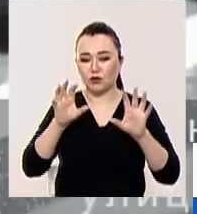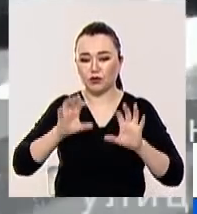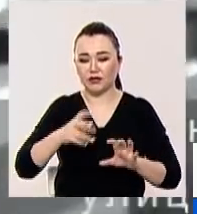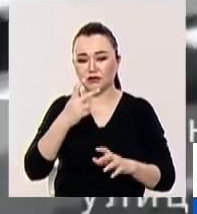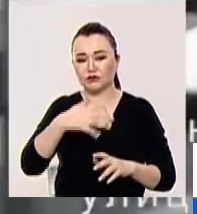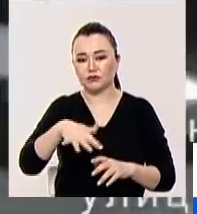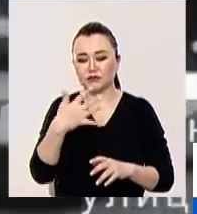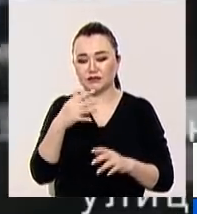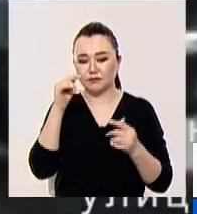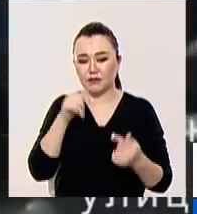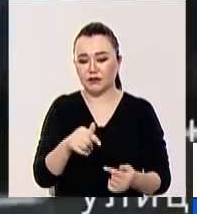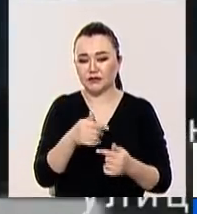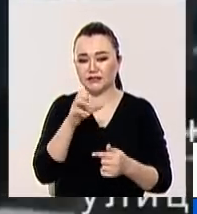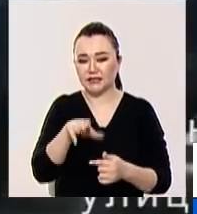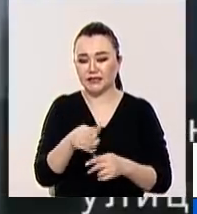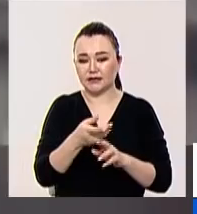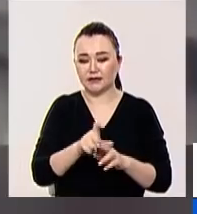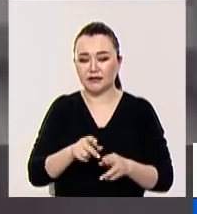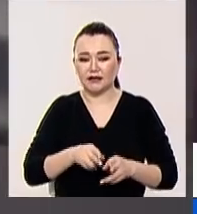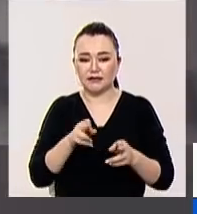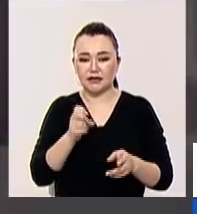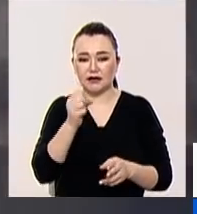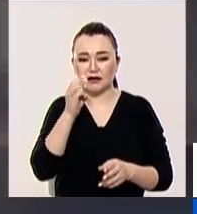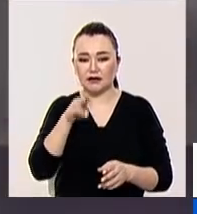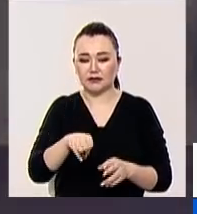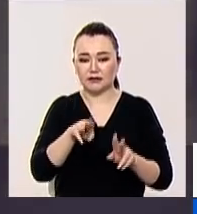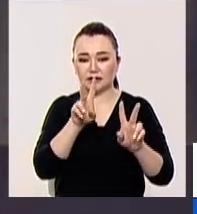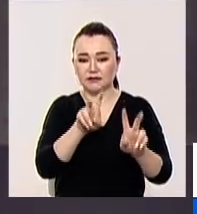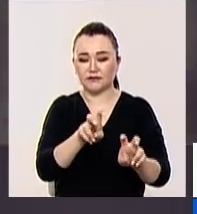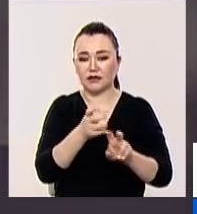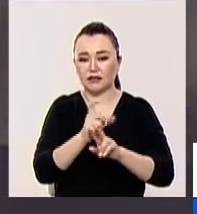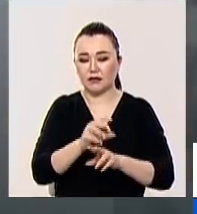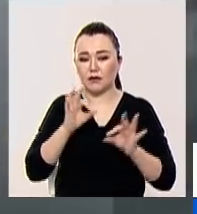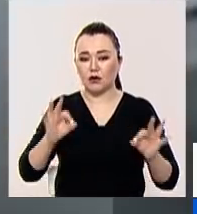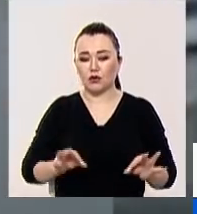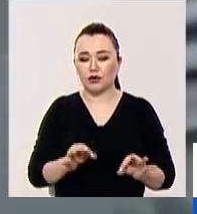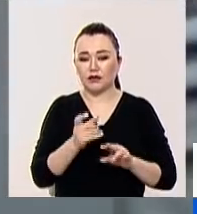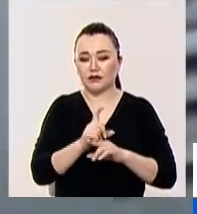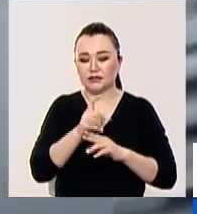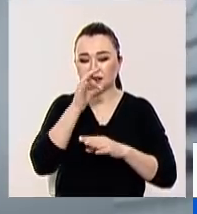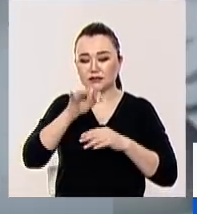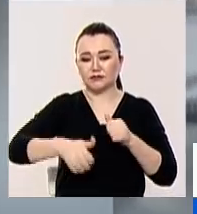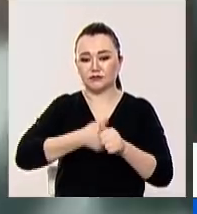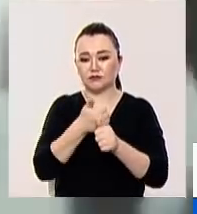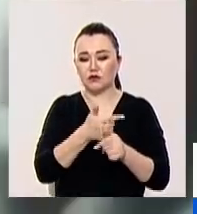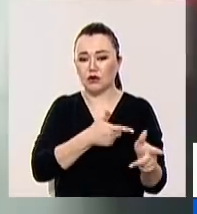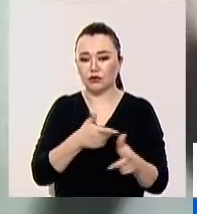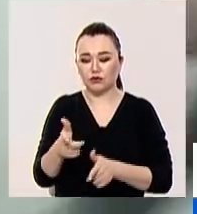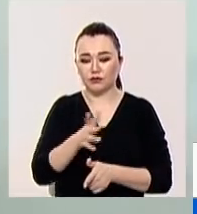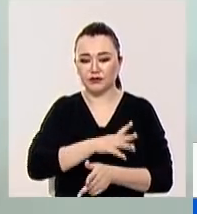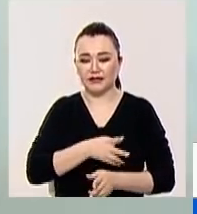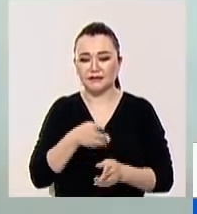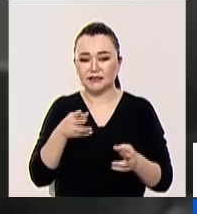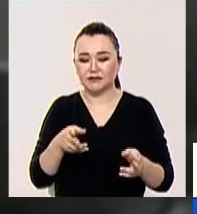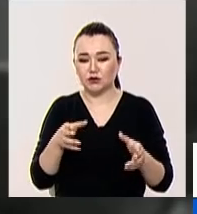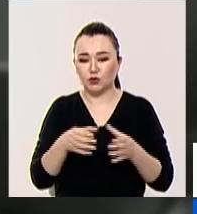255-ші бабына сәйкес мұндай әрекет террористік акт деп танылады. Прокурорлардың мәліметінше мұның артында арнайы дайындалған экстремистер